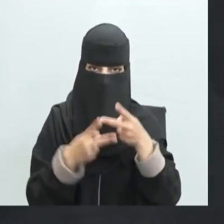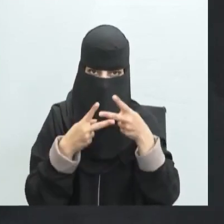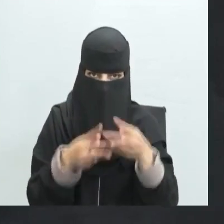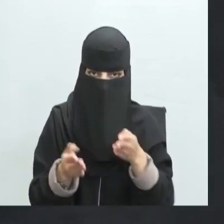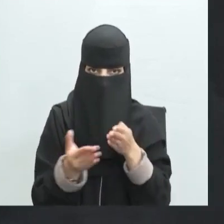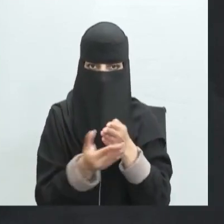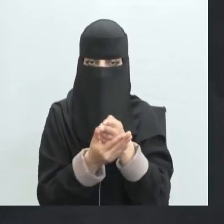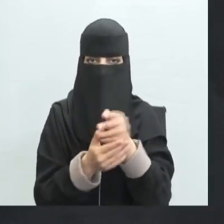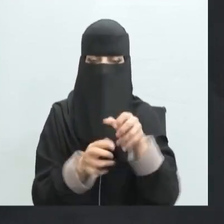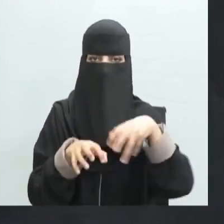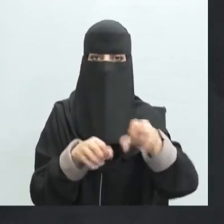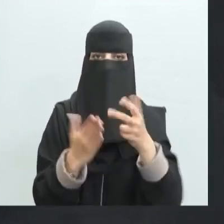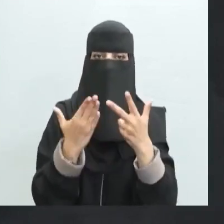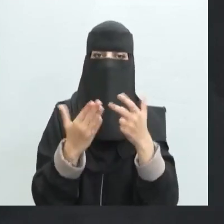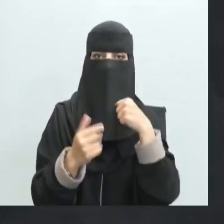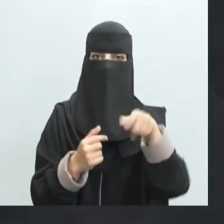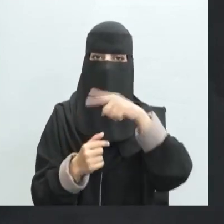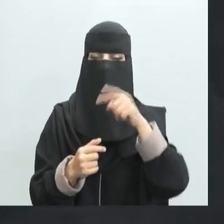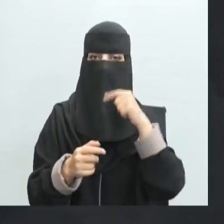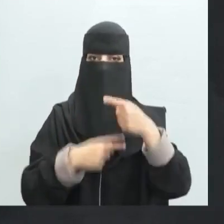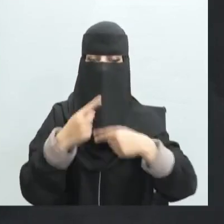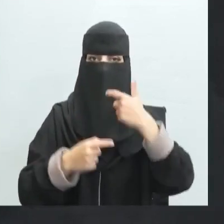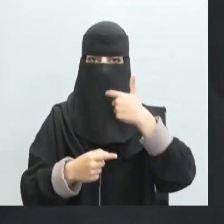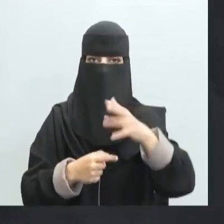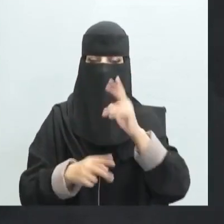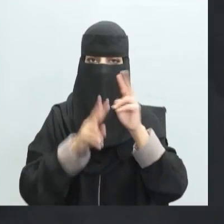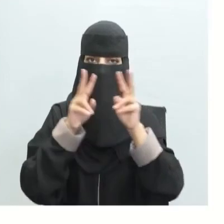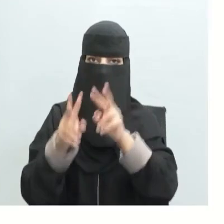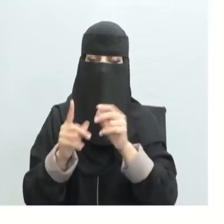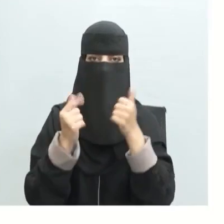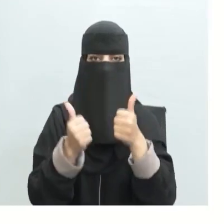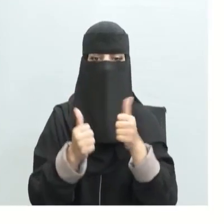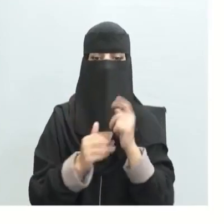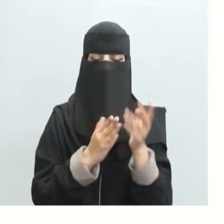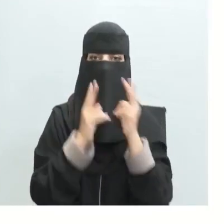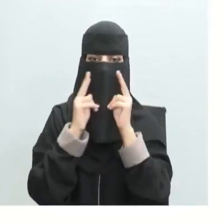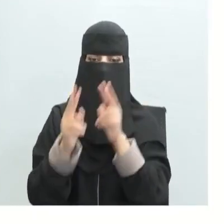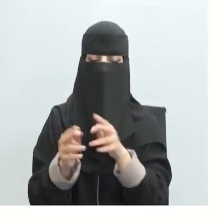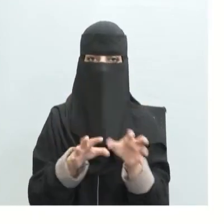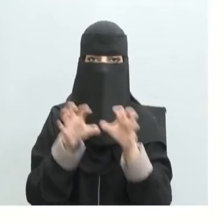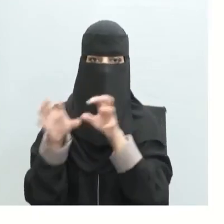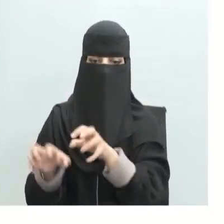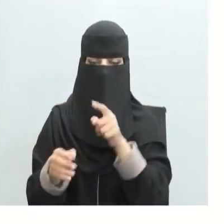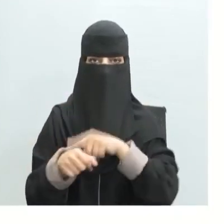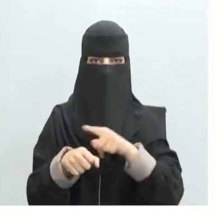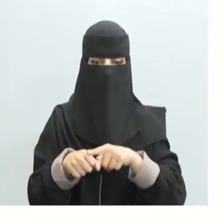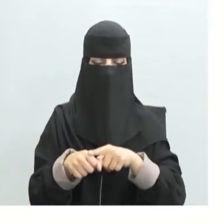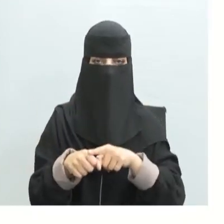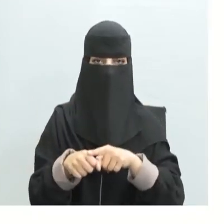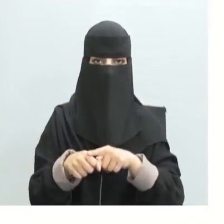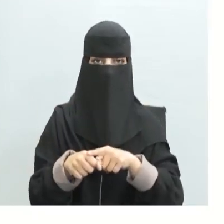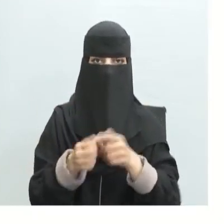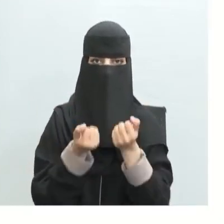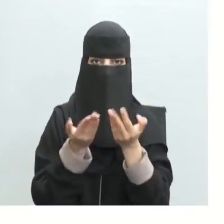لدراسه الفصل الثامن نتمنى لكم دائما وابدا متابعه طيبه دعونا ننتقل الان الى